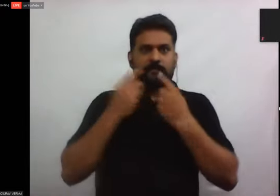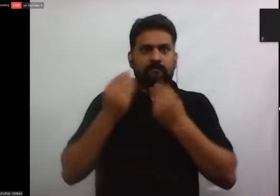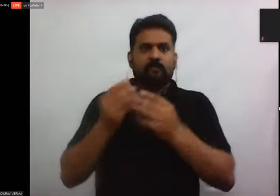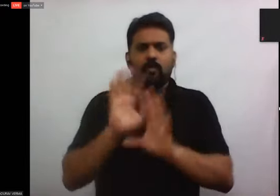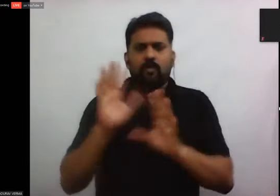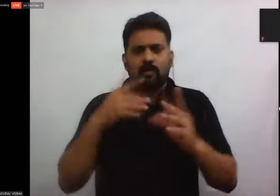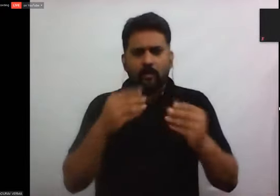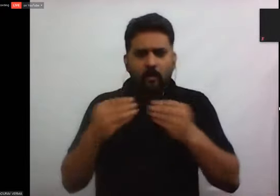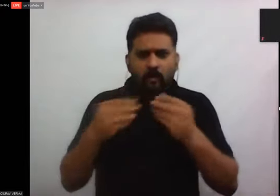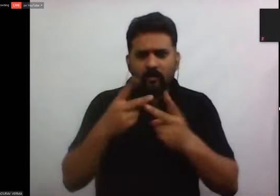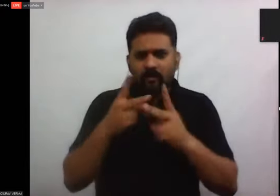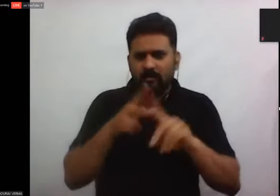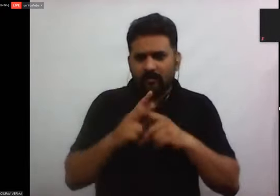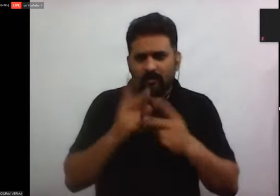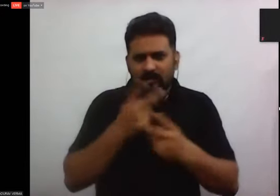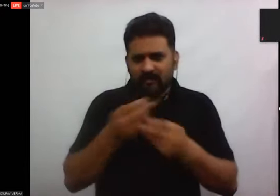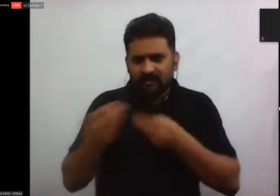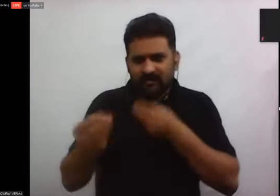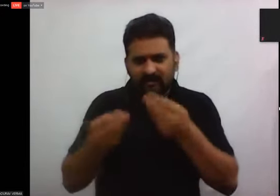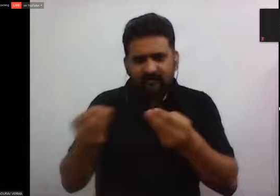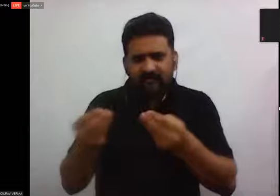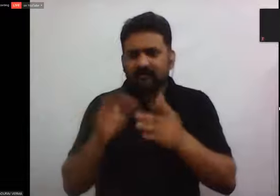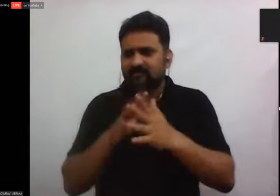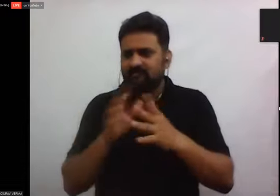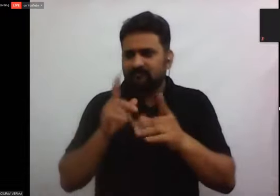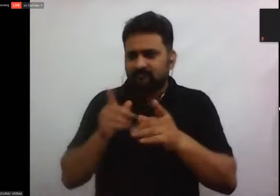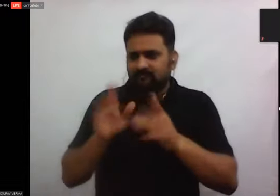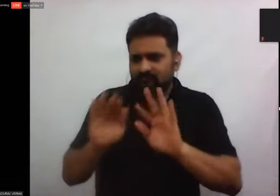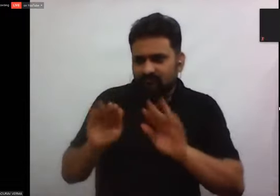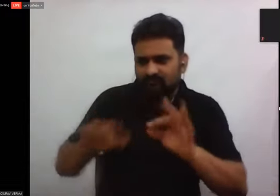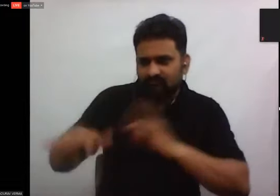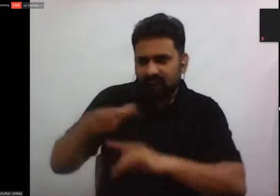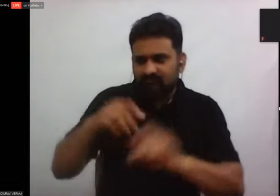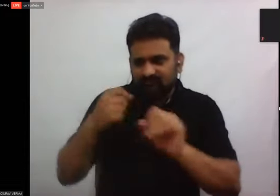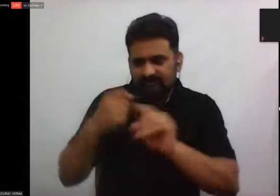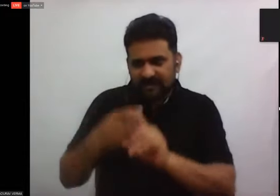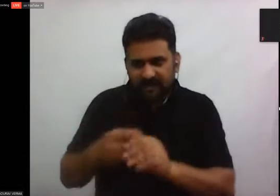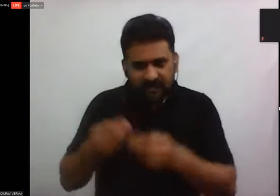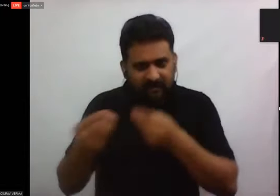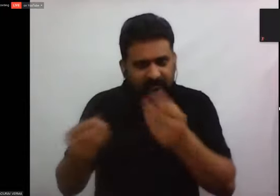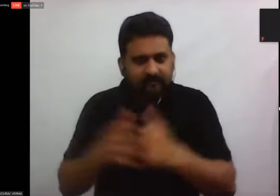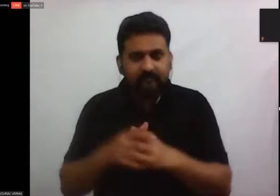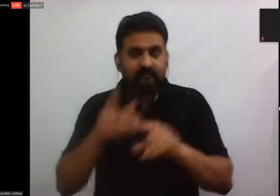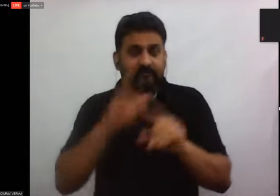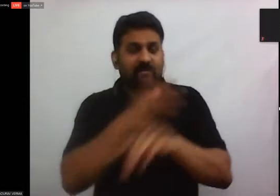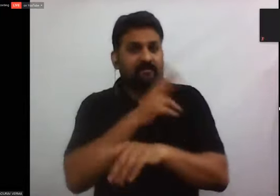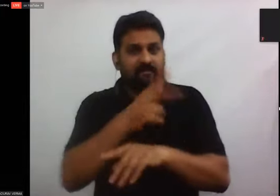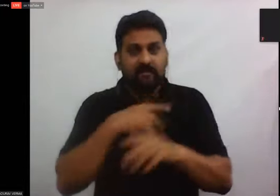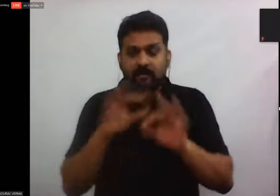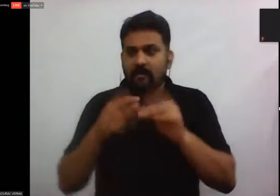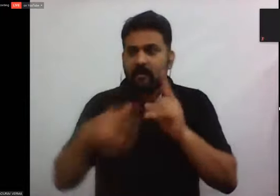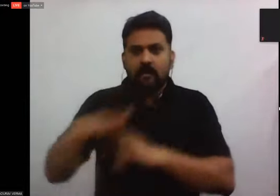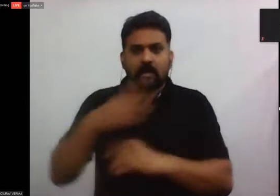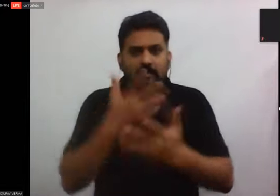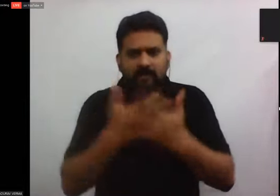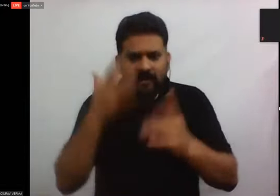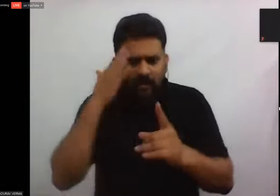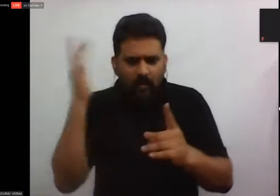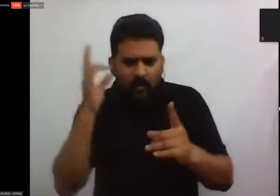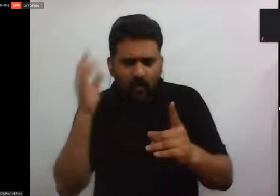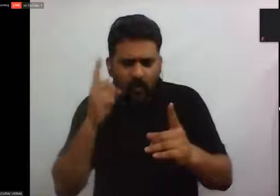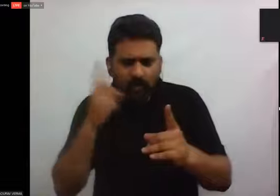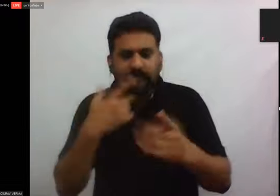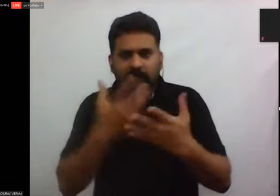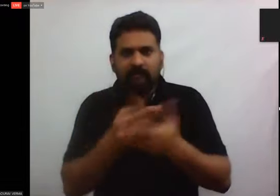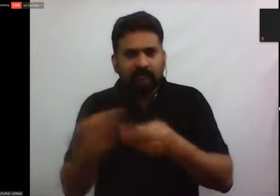टूल्स विच वी आर यू नो एडमिनिस्ट्रेटिंग ऑन द चाइल्ड. क्या हम उसकी जैसा आपने कहा फैमिलियर चीजों का इस्तेमाल कर रहे हैं. अब